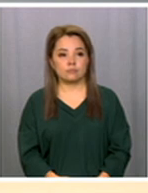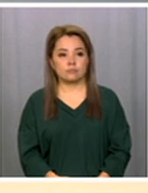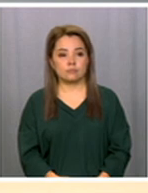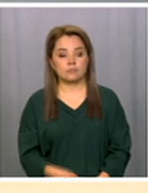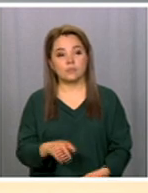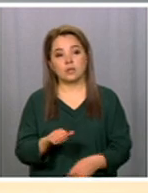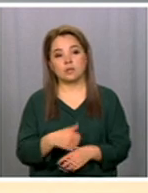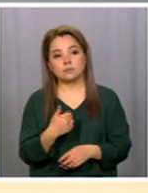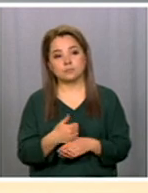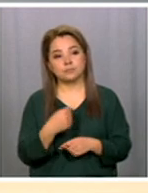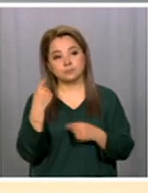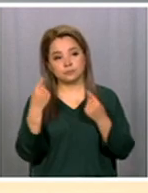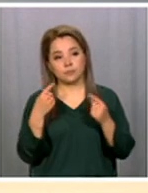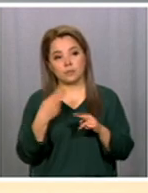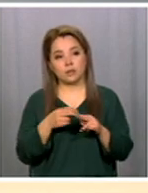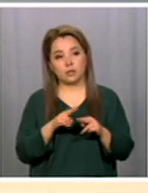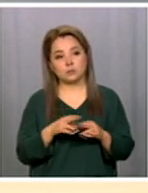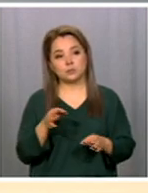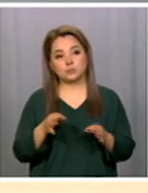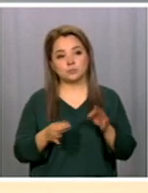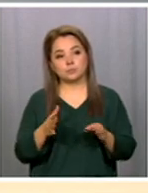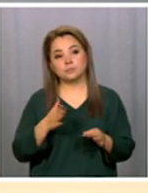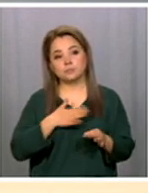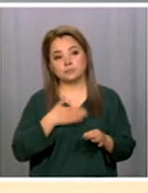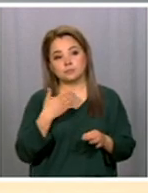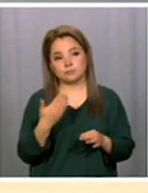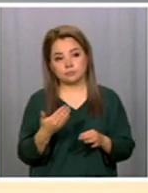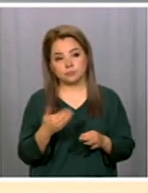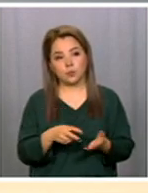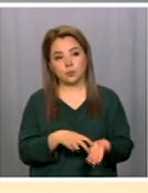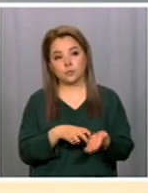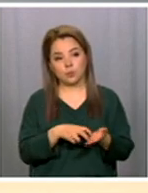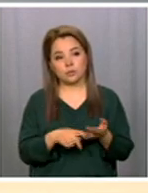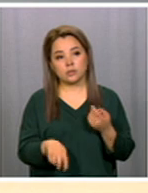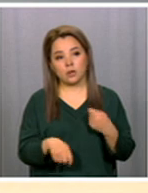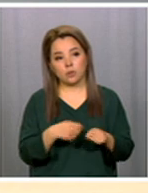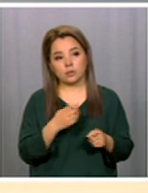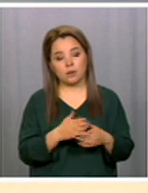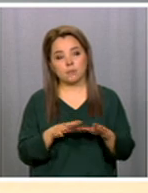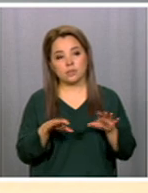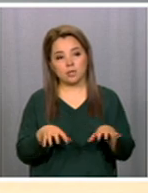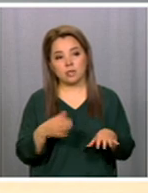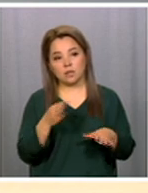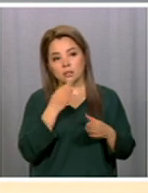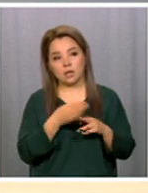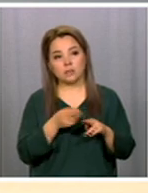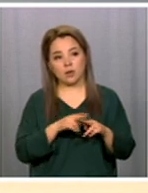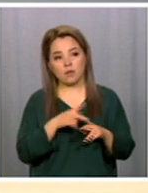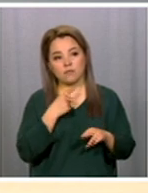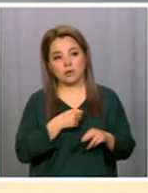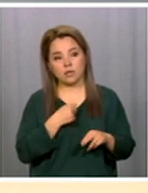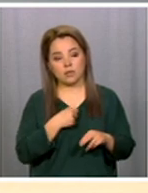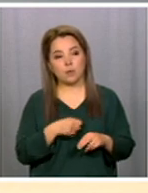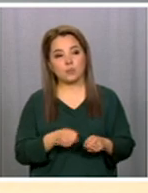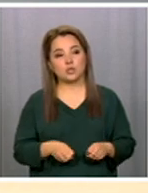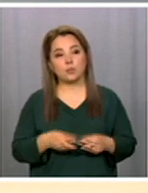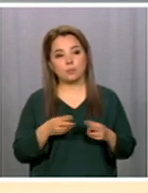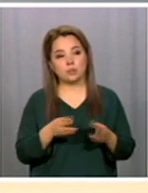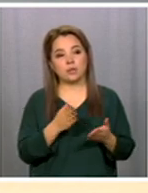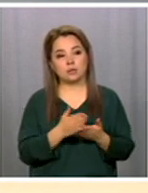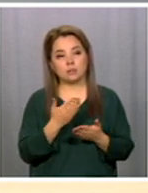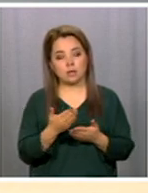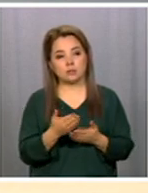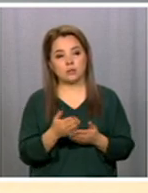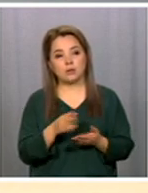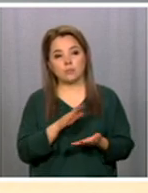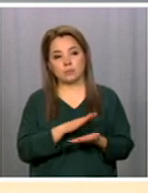Основная мысль главы – судите меня. Трус нарушил присягу, совершил воинское преступление. Он не